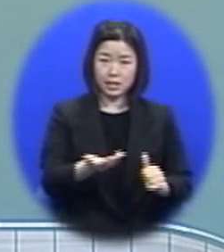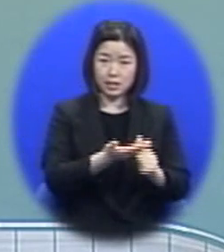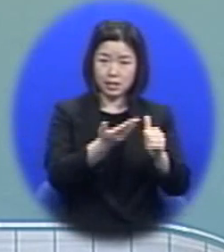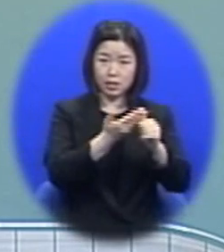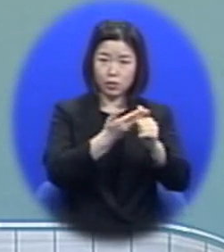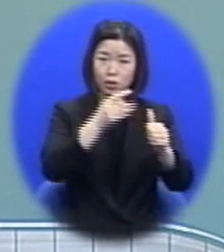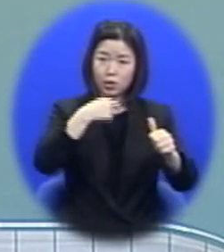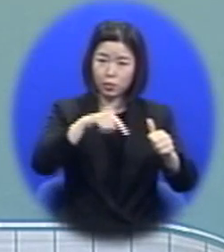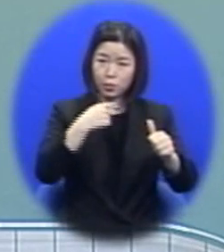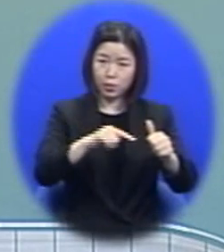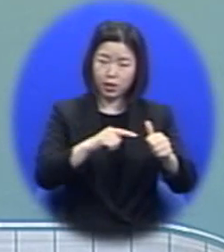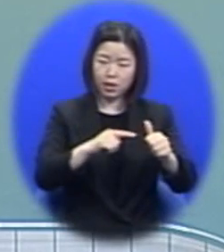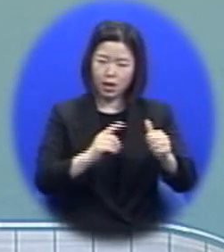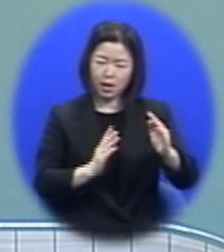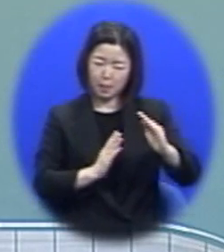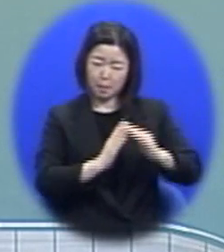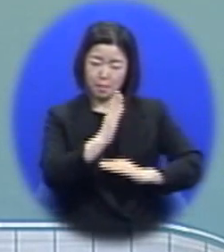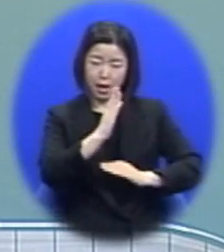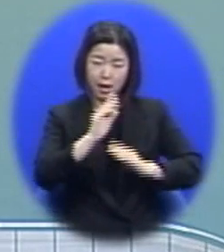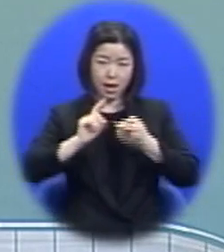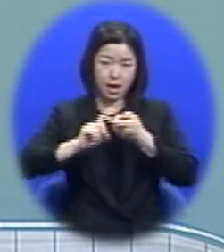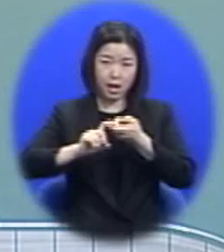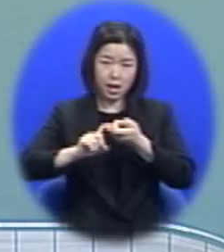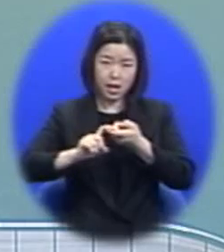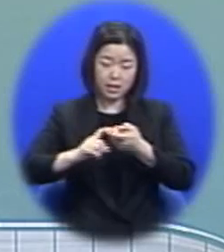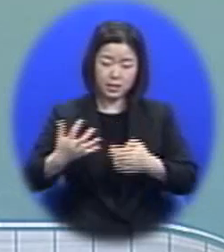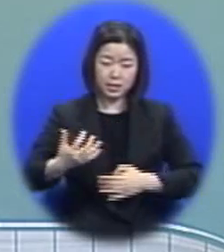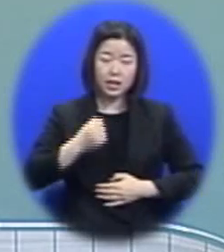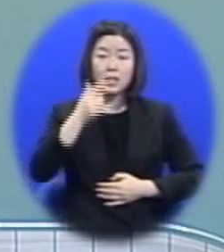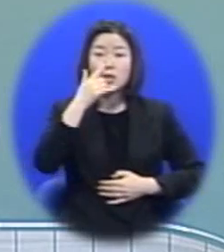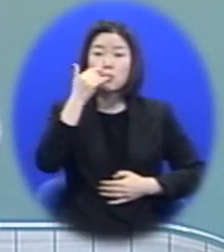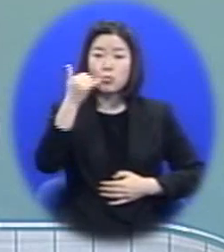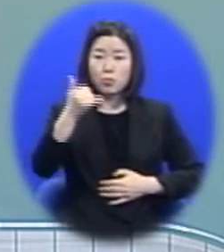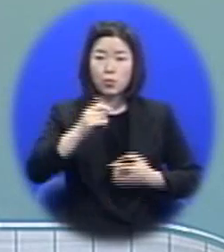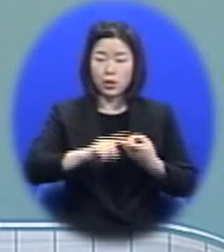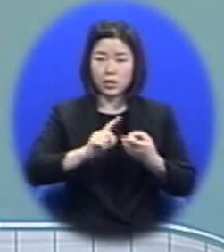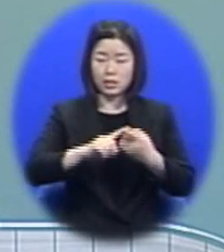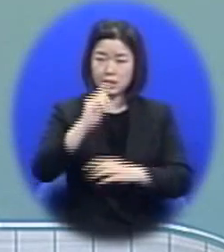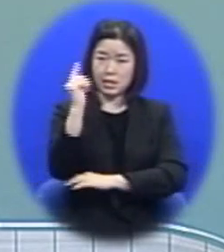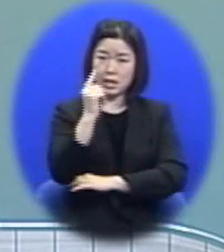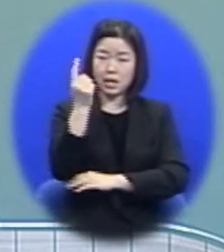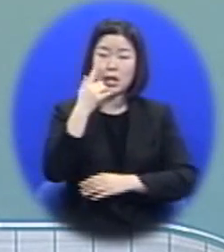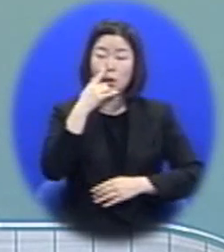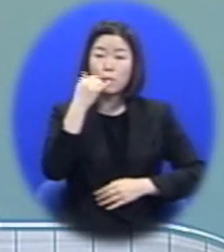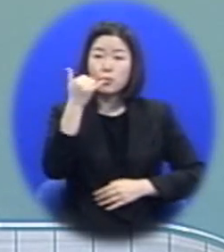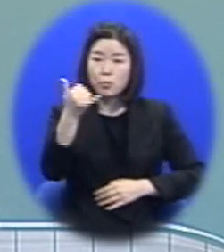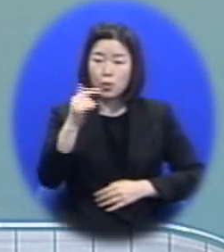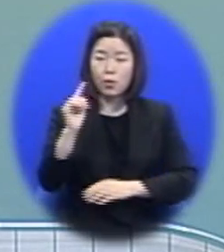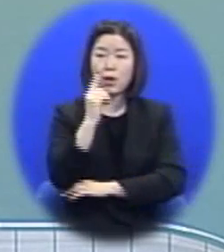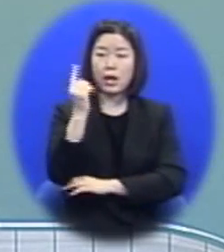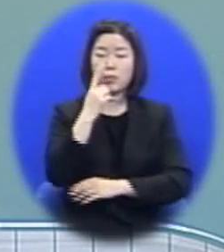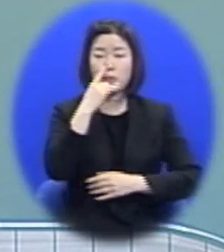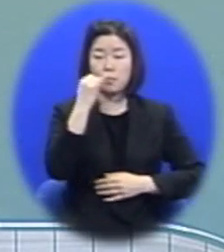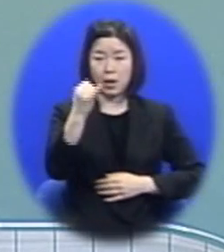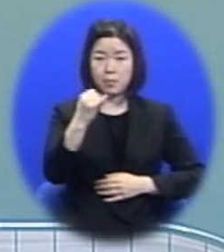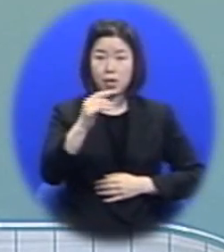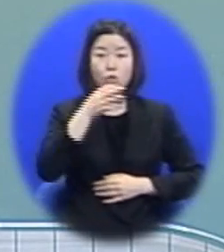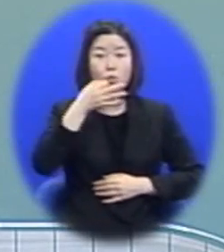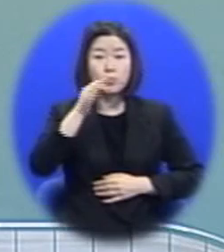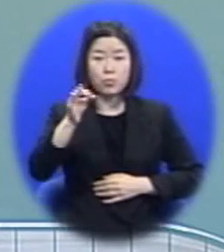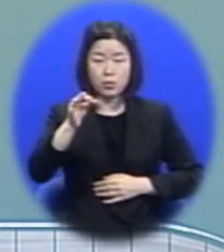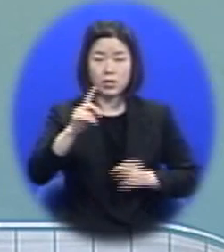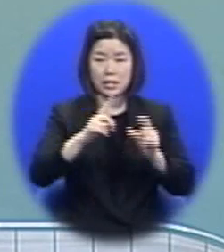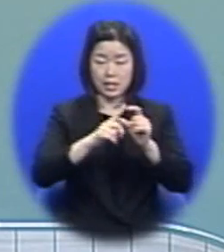교육에 성스러울 정도로 관심을 쏟는 부모를 헬리콥터 부모 헬리콥터 마음이라고 그렇게 말한답니다